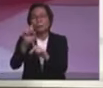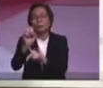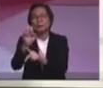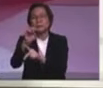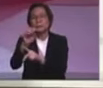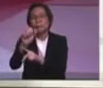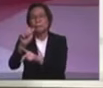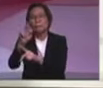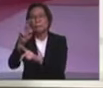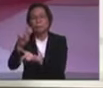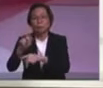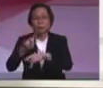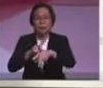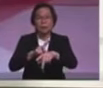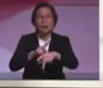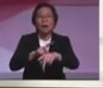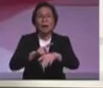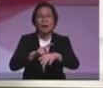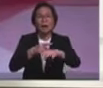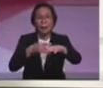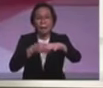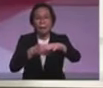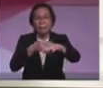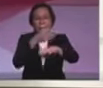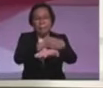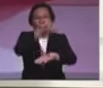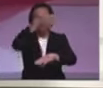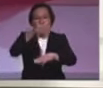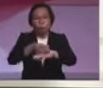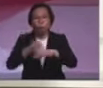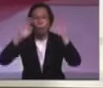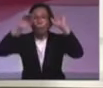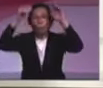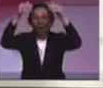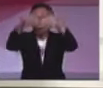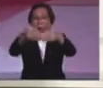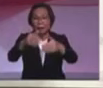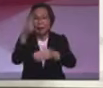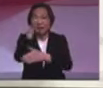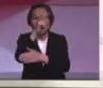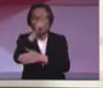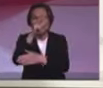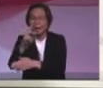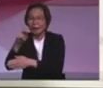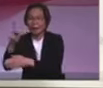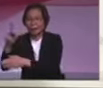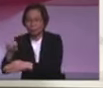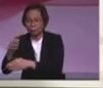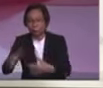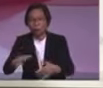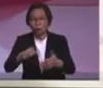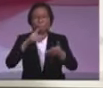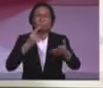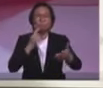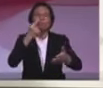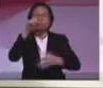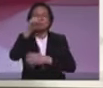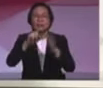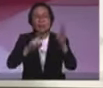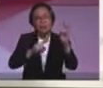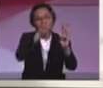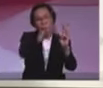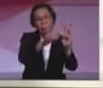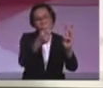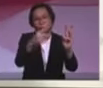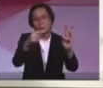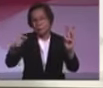Mukim Bentong, Pahang. KKM telah melaksanakan saringan bermula 6 Disember 2020 dan sehingga